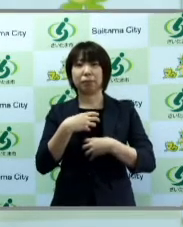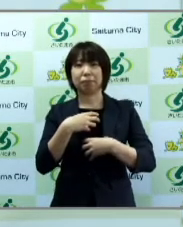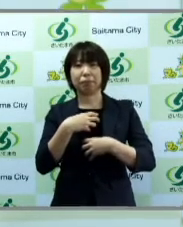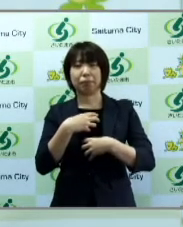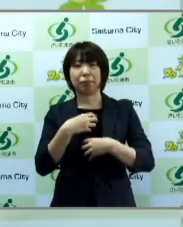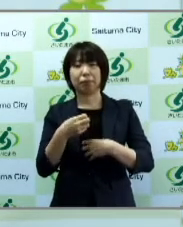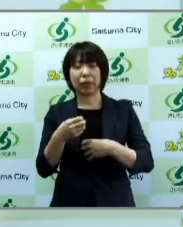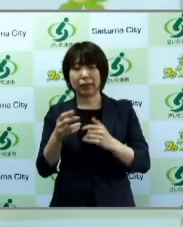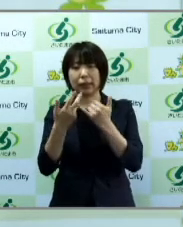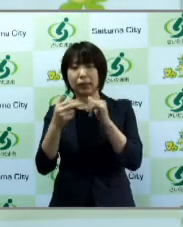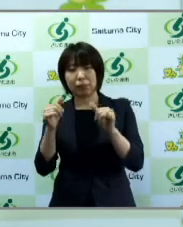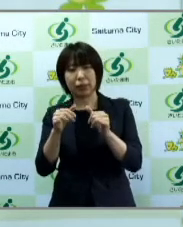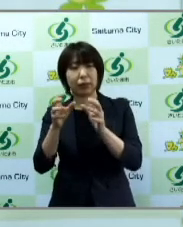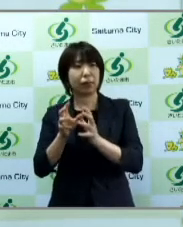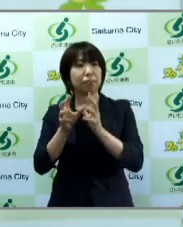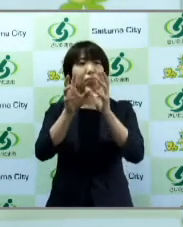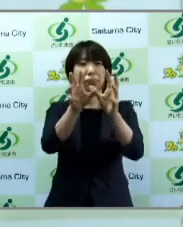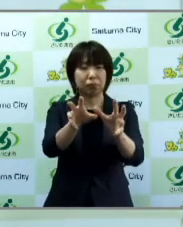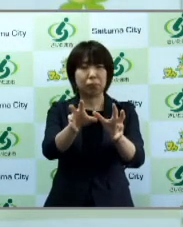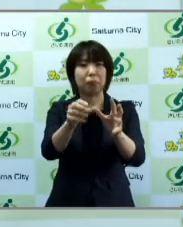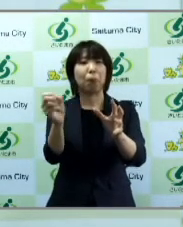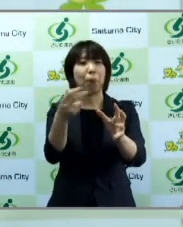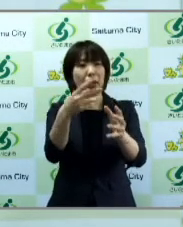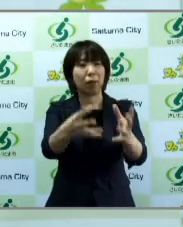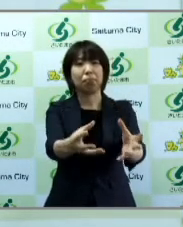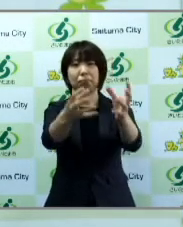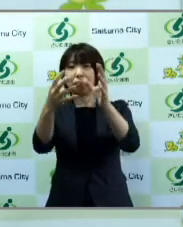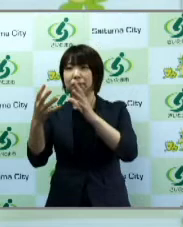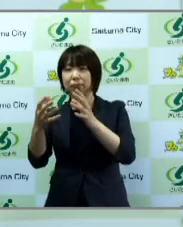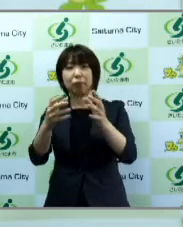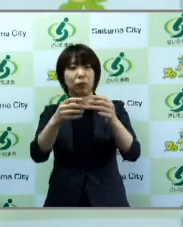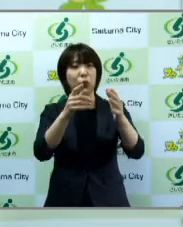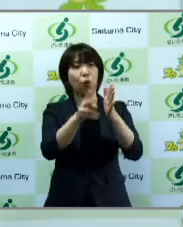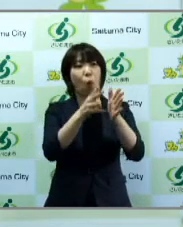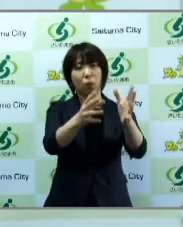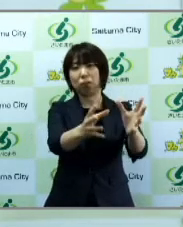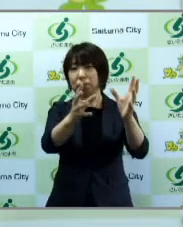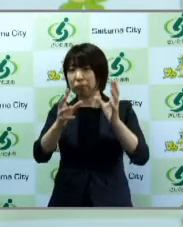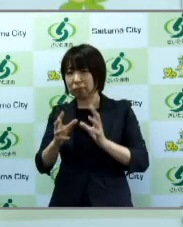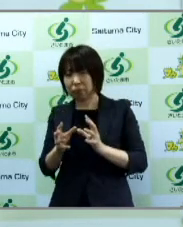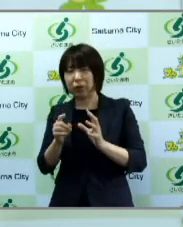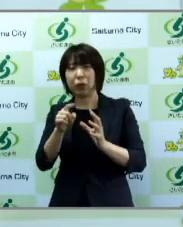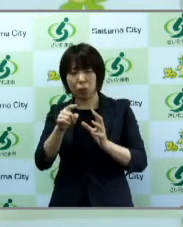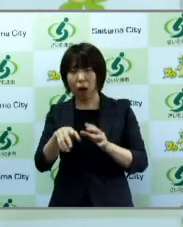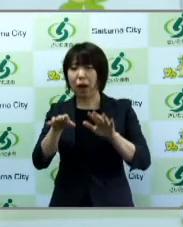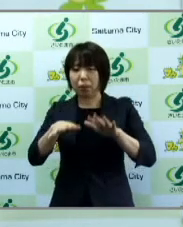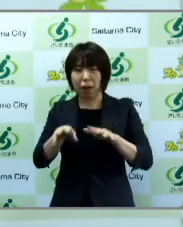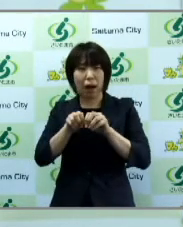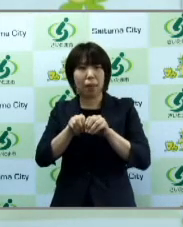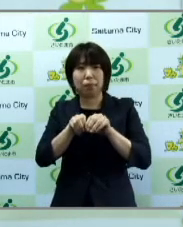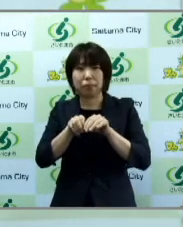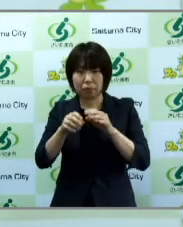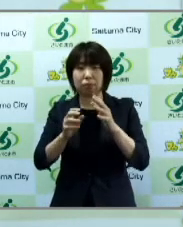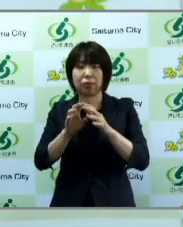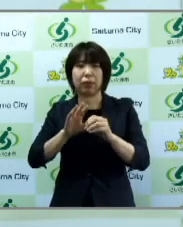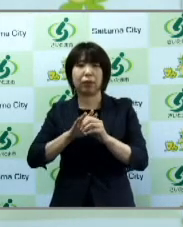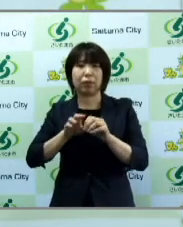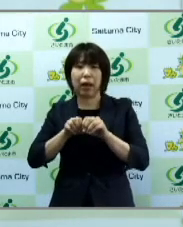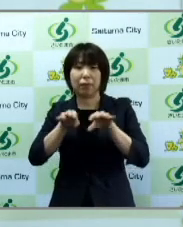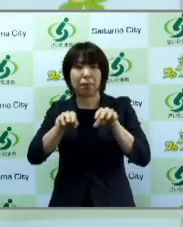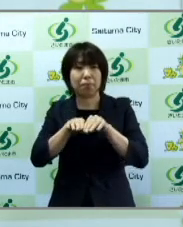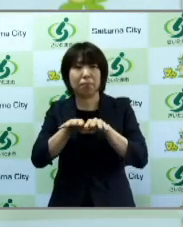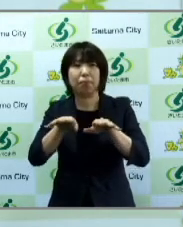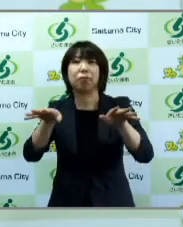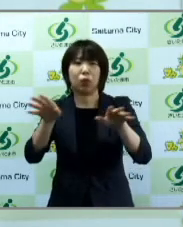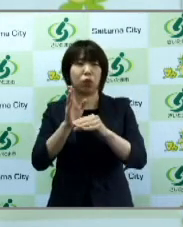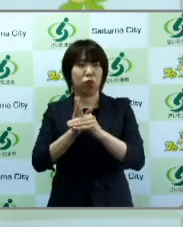また、埼玉市に来ていただく場合も、やはり今感染が非常に拡大をしているという状況がございますので、そういったお互い